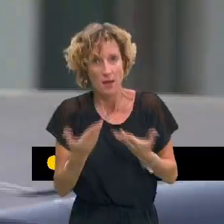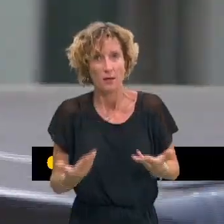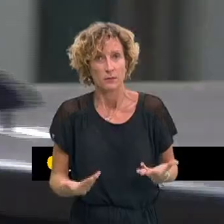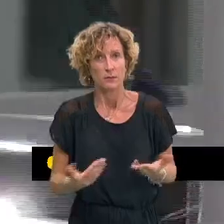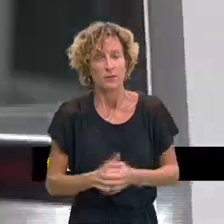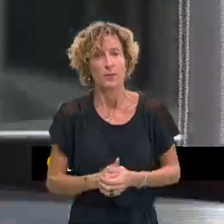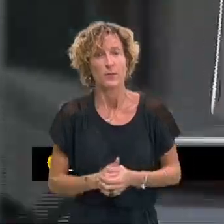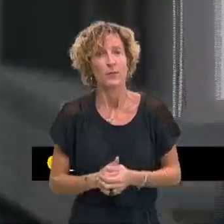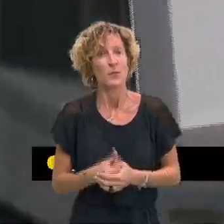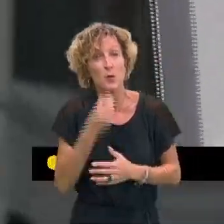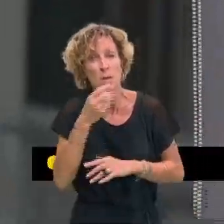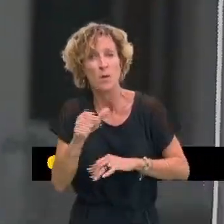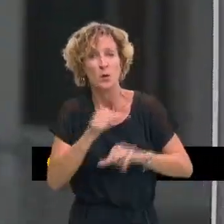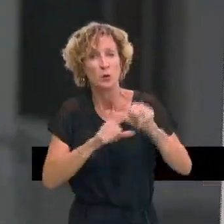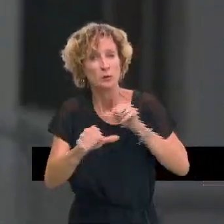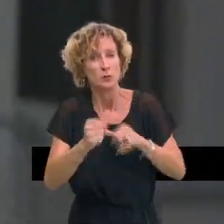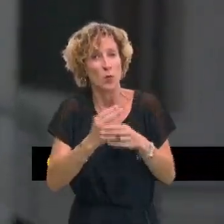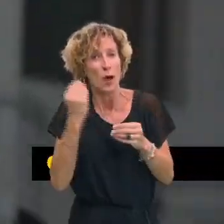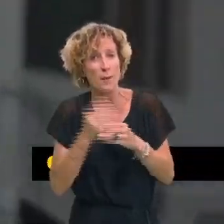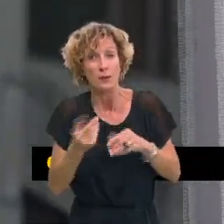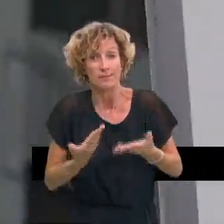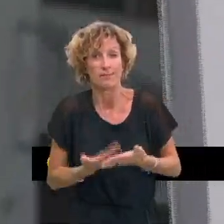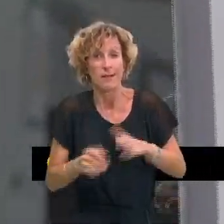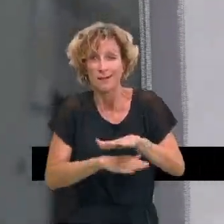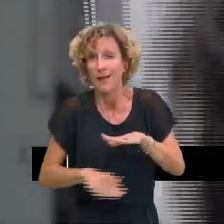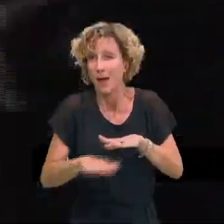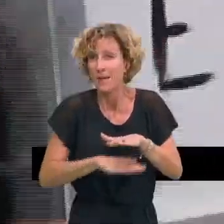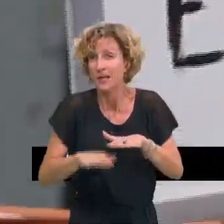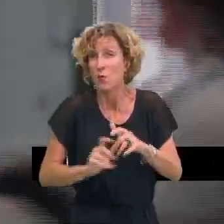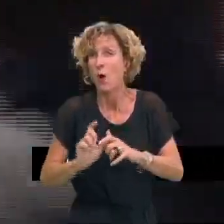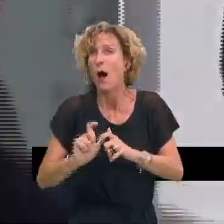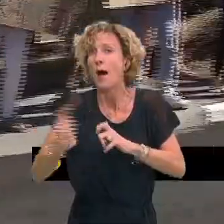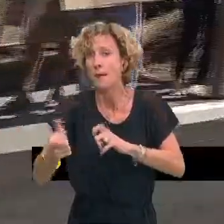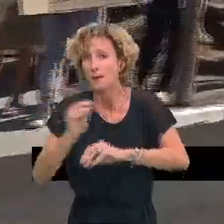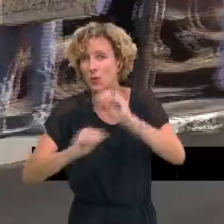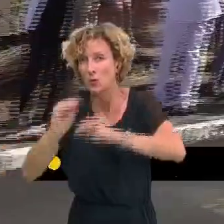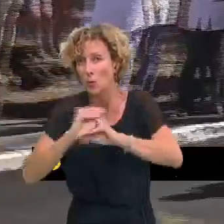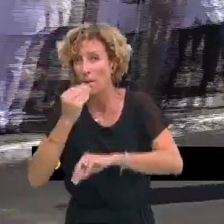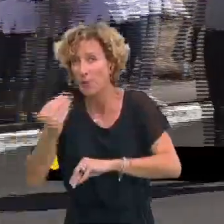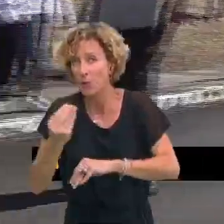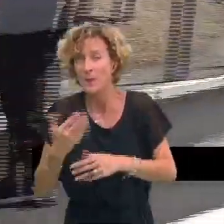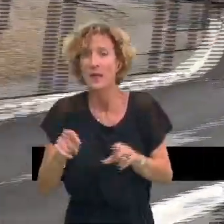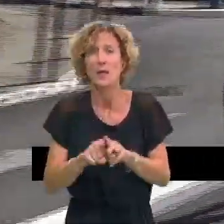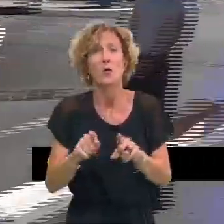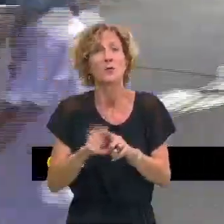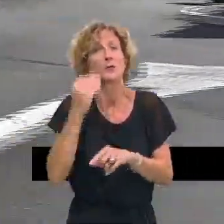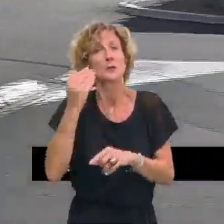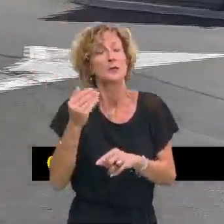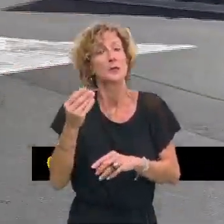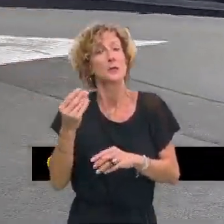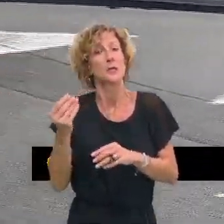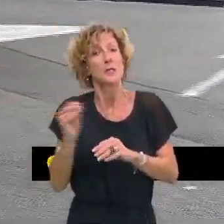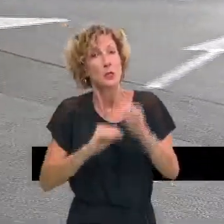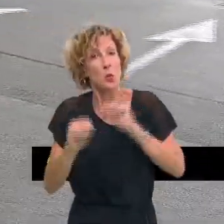formés. De bonnes conditions pour apprendre, c'est la base pour être apte à soigner ensuite, mais c'est également en soignant que l'on devient médecin.